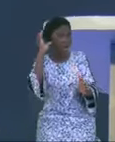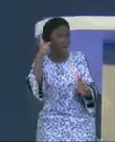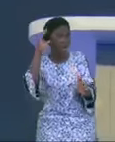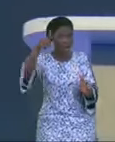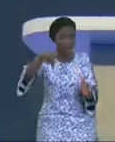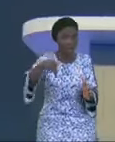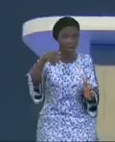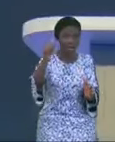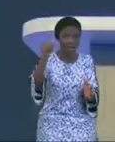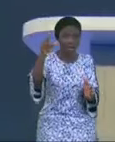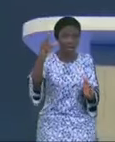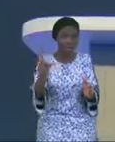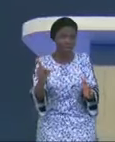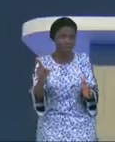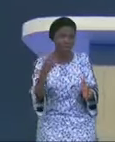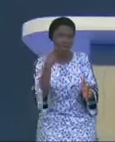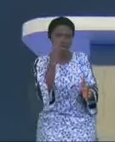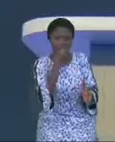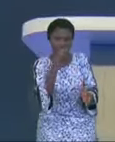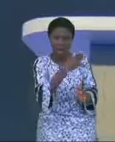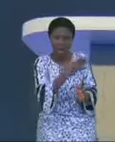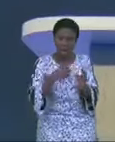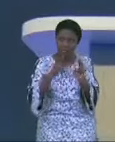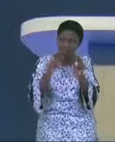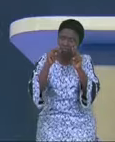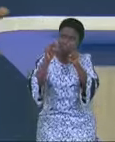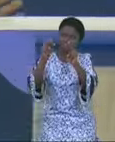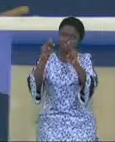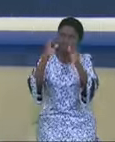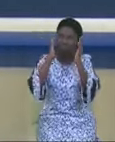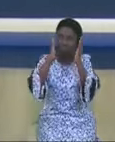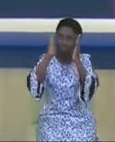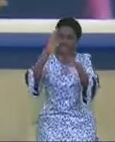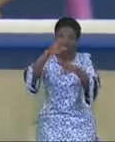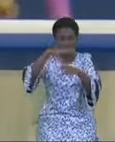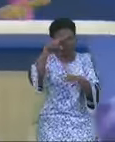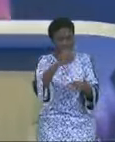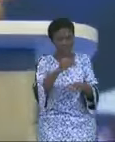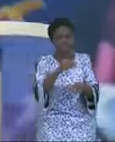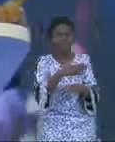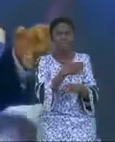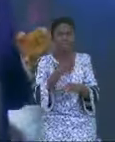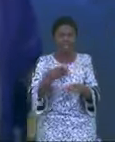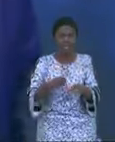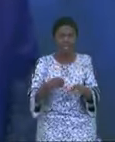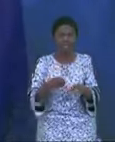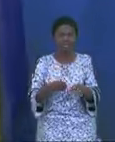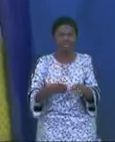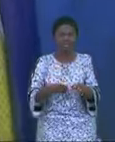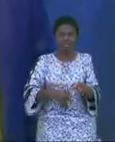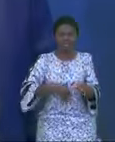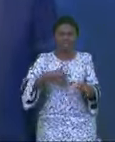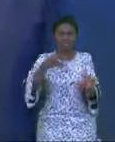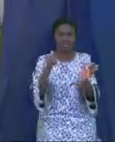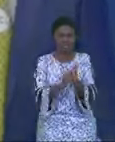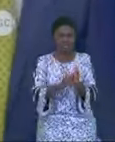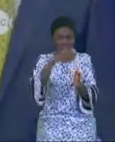Paul par les pôles fixant le roi sur lui et voyons qu'il avait la foi pour être